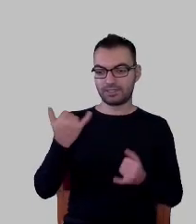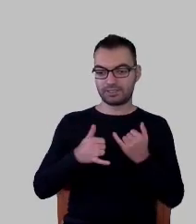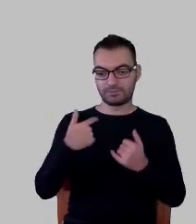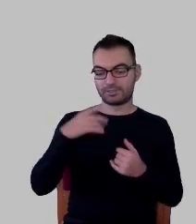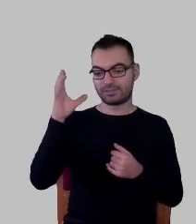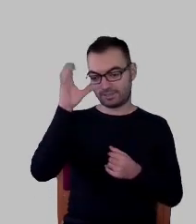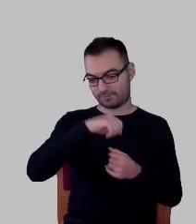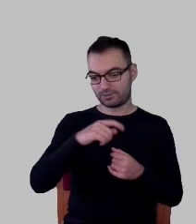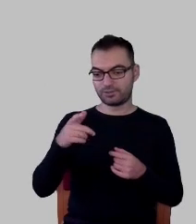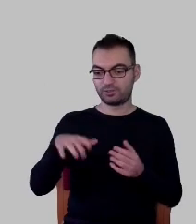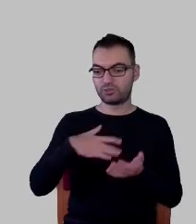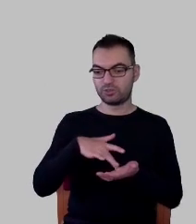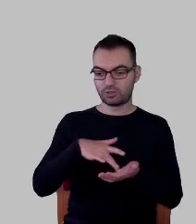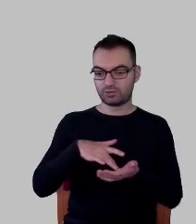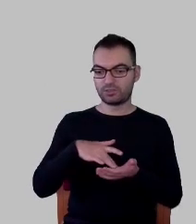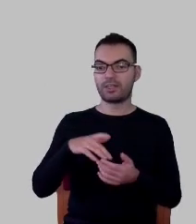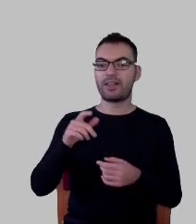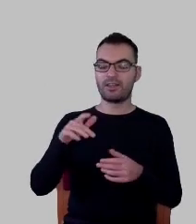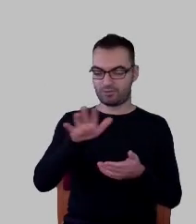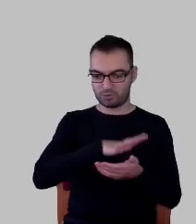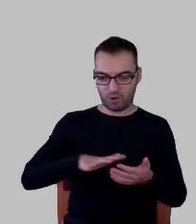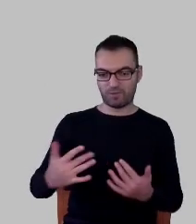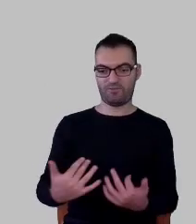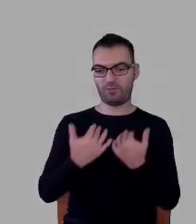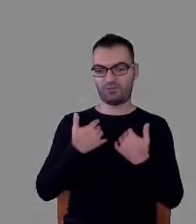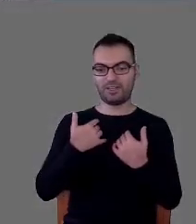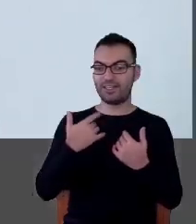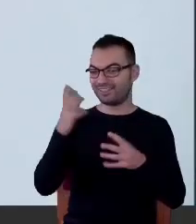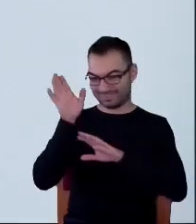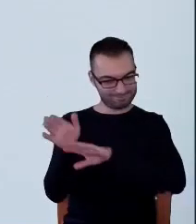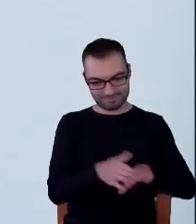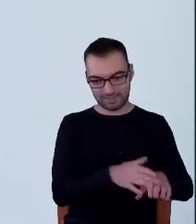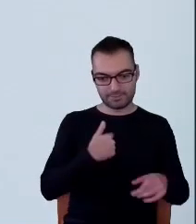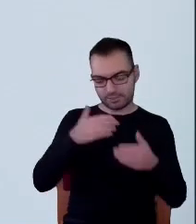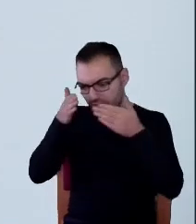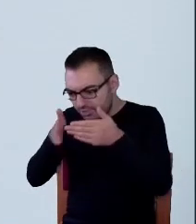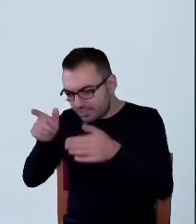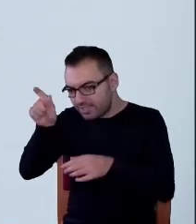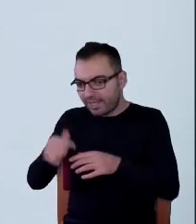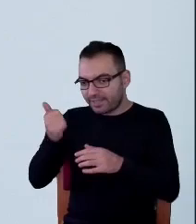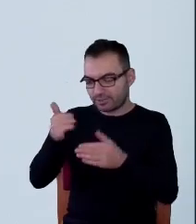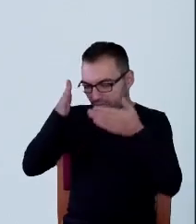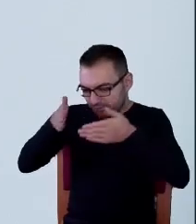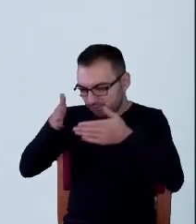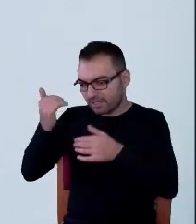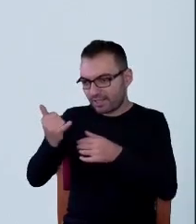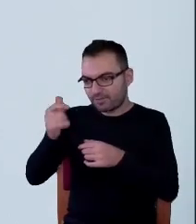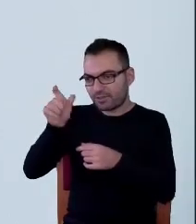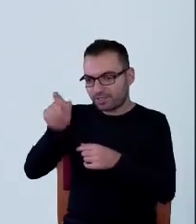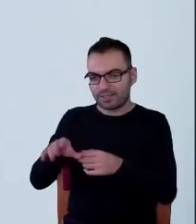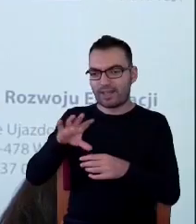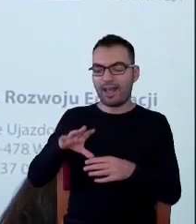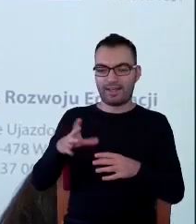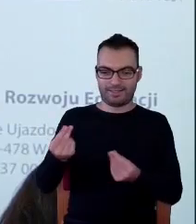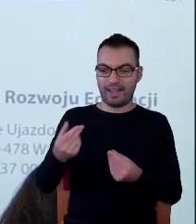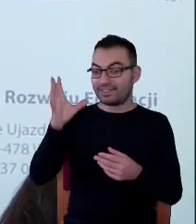o tym, że środowisko może mieć istotny wpływ, często oddziałujemy nie tam, gdzie trzeba. Pracujemy indywidualnie z dzieckiem, zapominamy, jak ważne dla